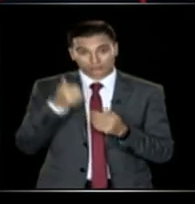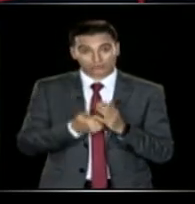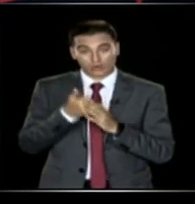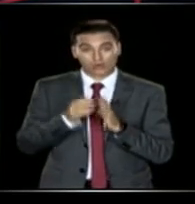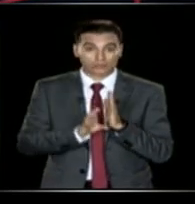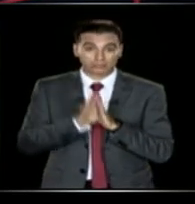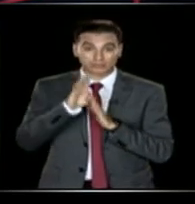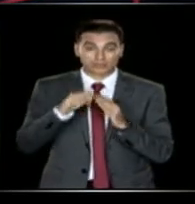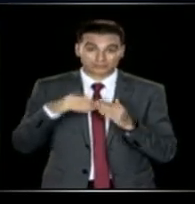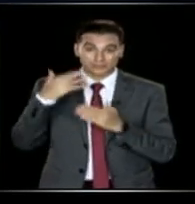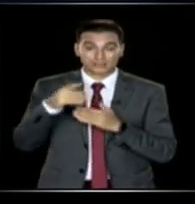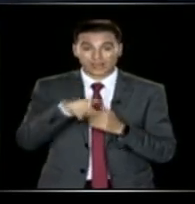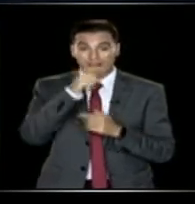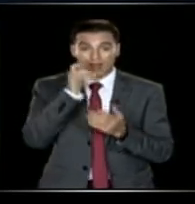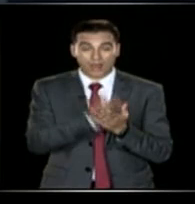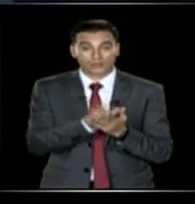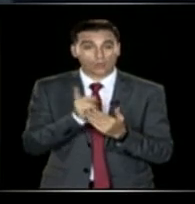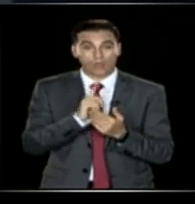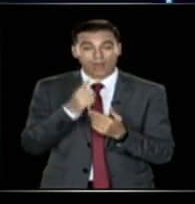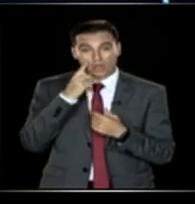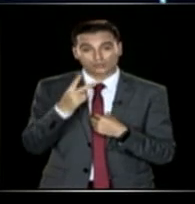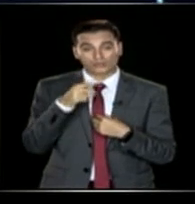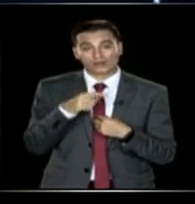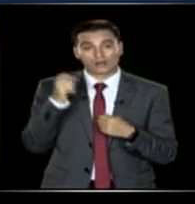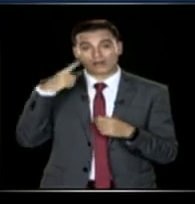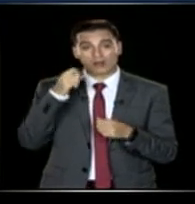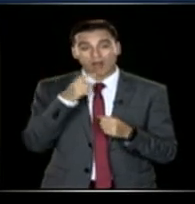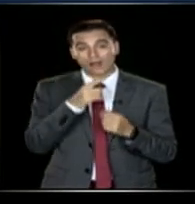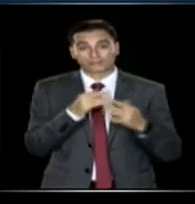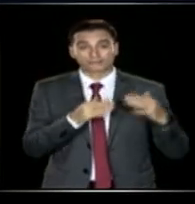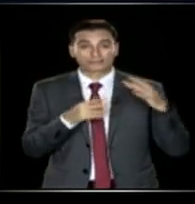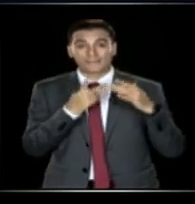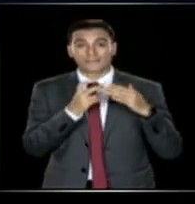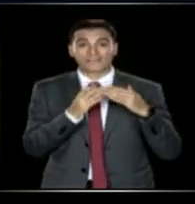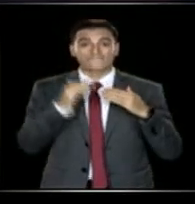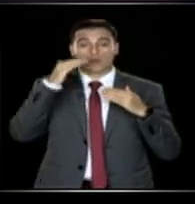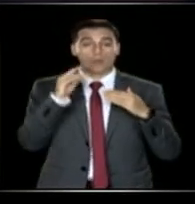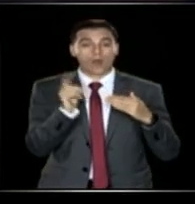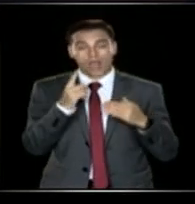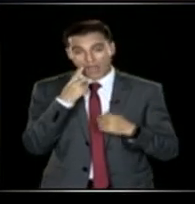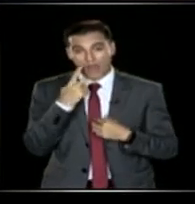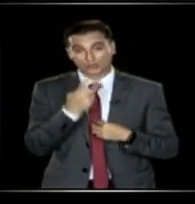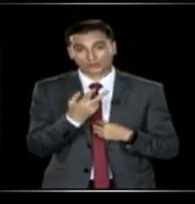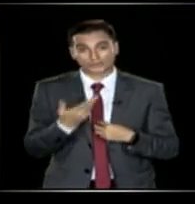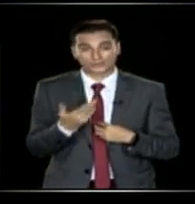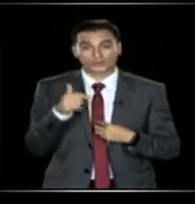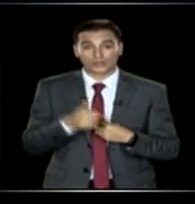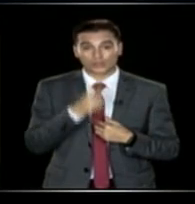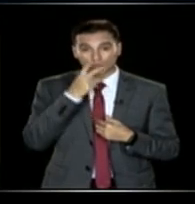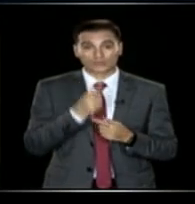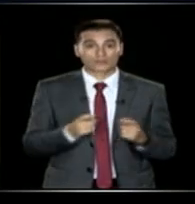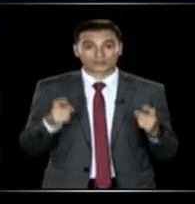يرجعوا في الفقرة الأخيرة ولا لا، ويا ترى الرعد هيكسر الـ200 ولا لا. خلينا نروح